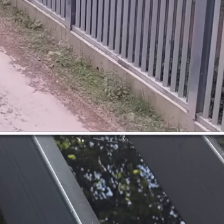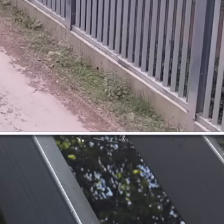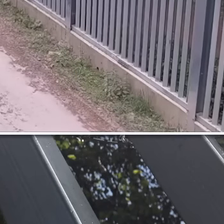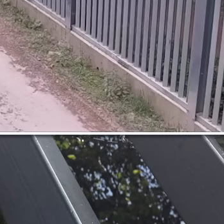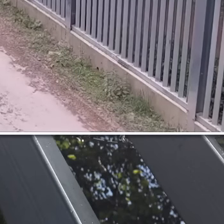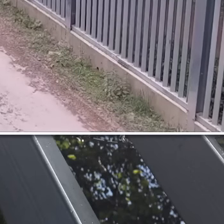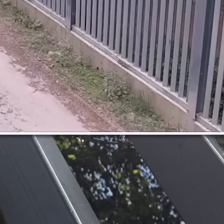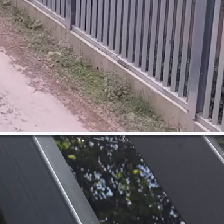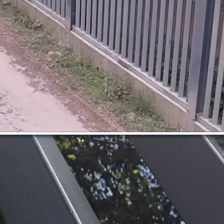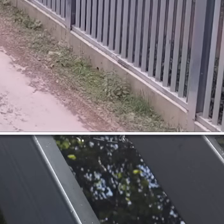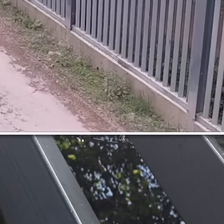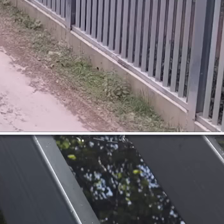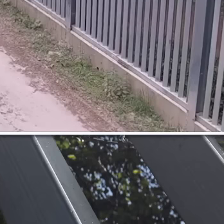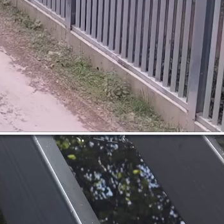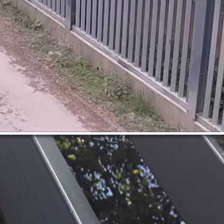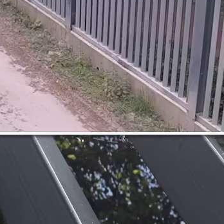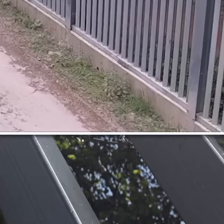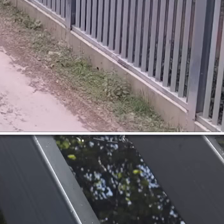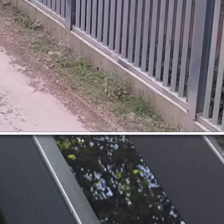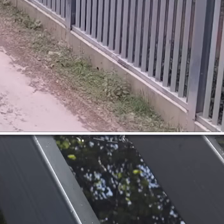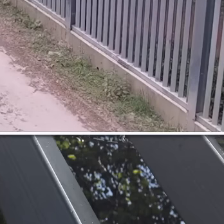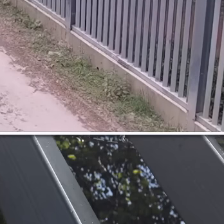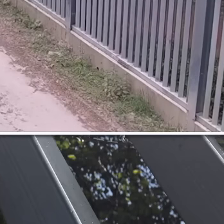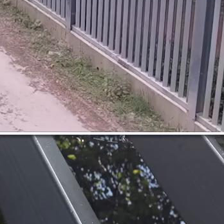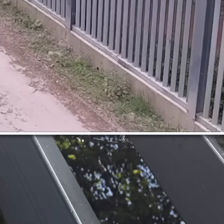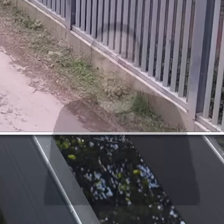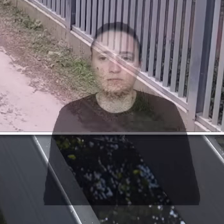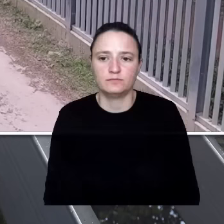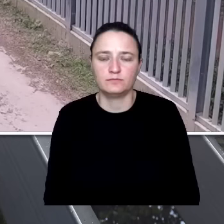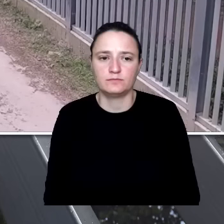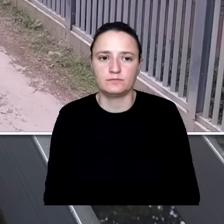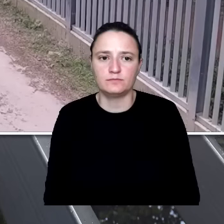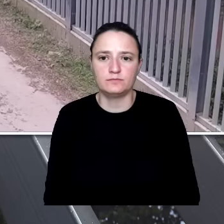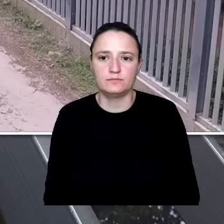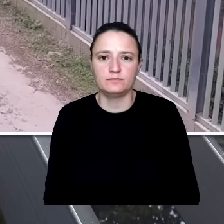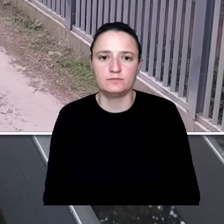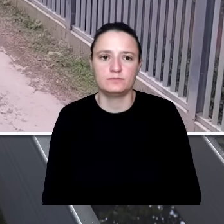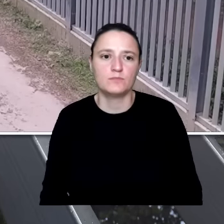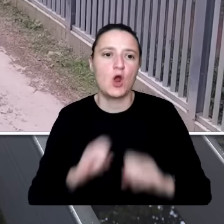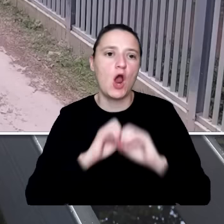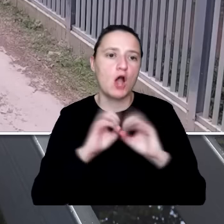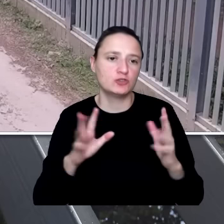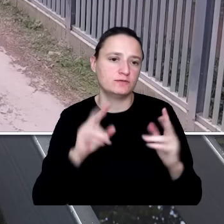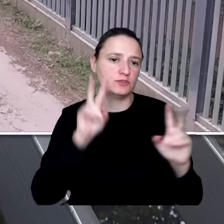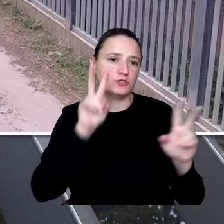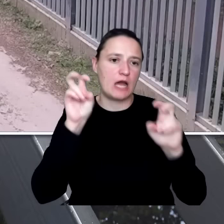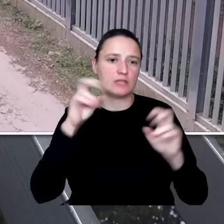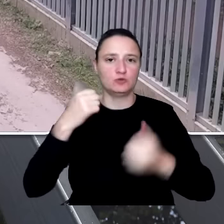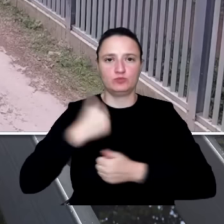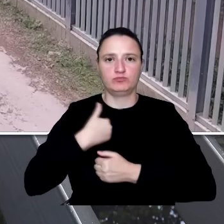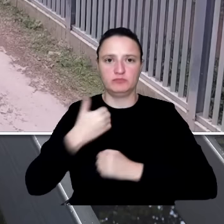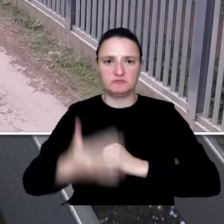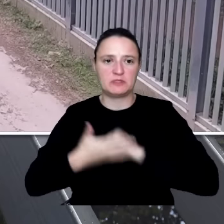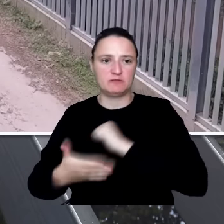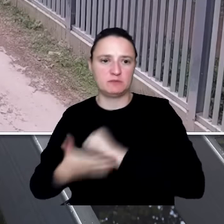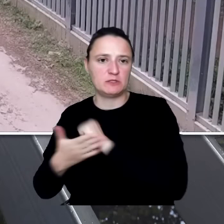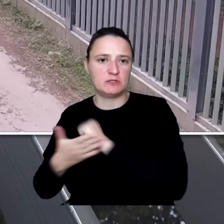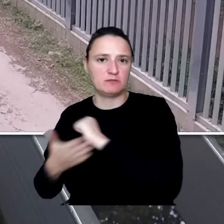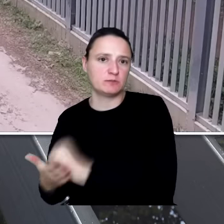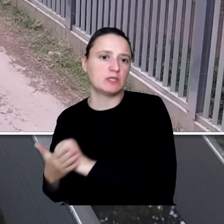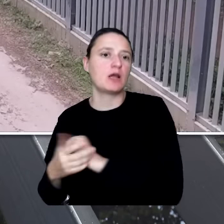mundurem. Oczywiście hasło murem za naszym mundurem nie dotyczy haseł szumów ludowych wykonujących